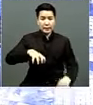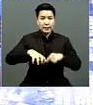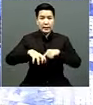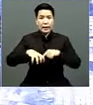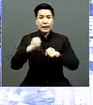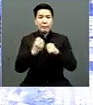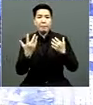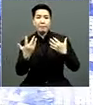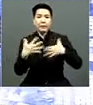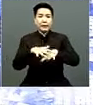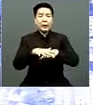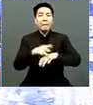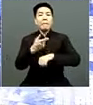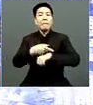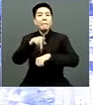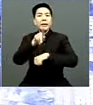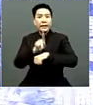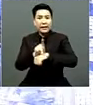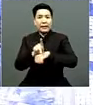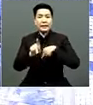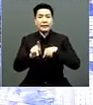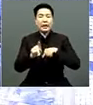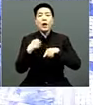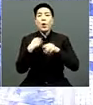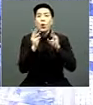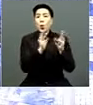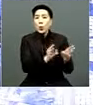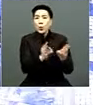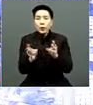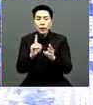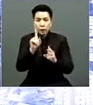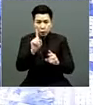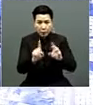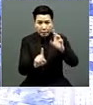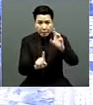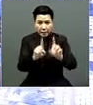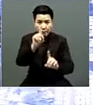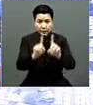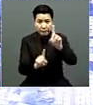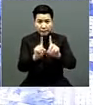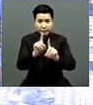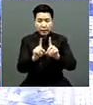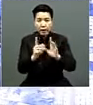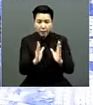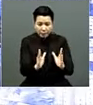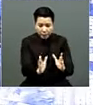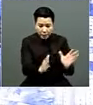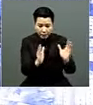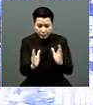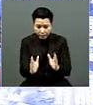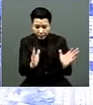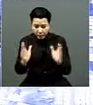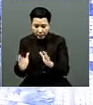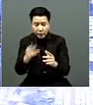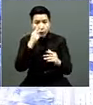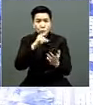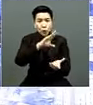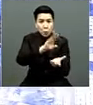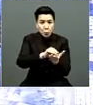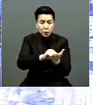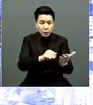านกลางนะครับเป็นประธานซึ่งให้หลักการว่าจะต้องมีการประเมินสถานการณ์เป็นระยะโดยใช้ข้อมู